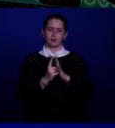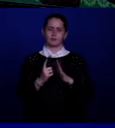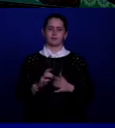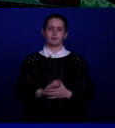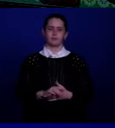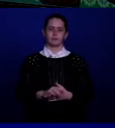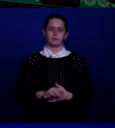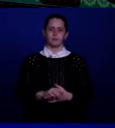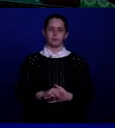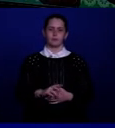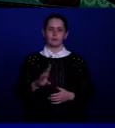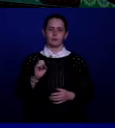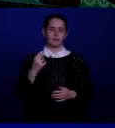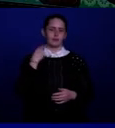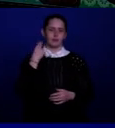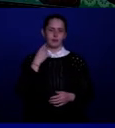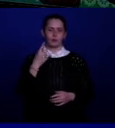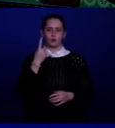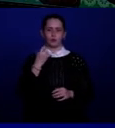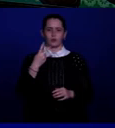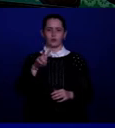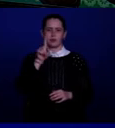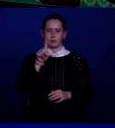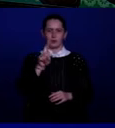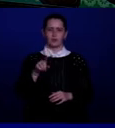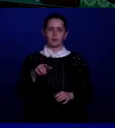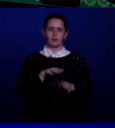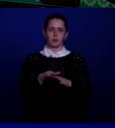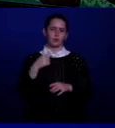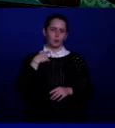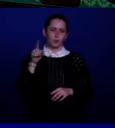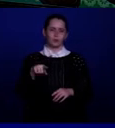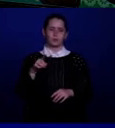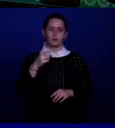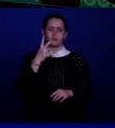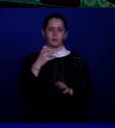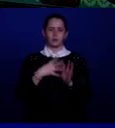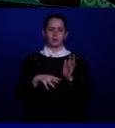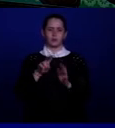задание. На странице 121 вы выполните упражнение